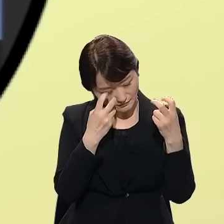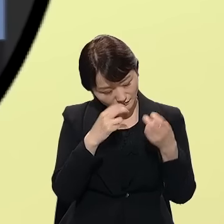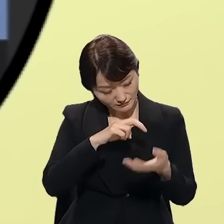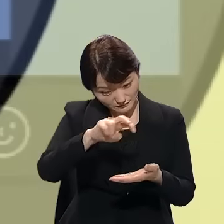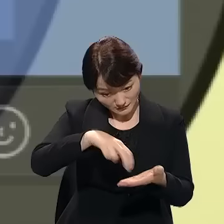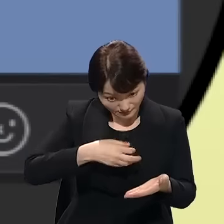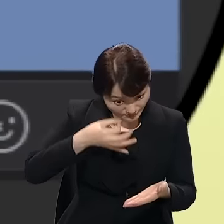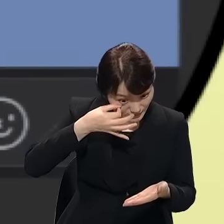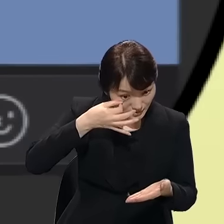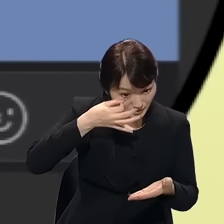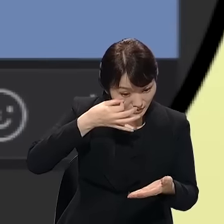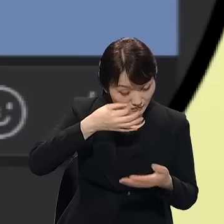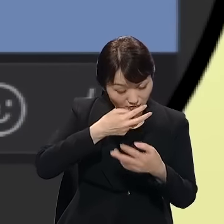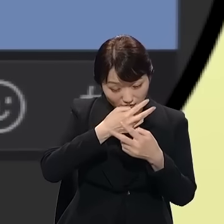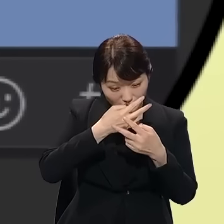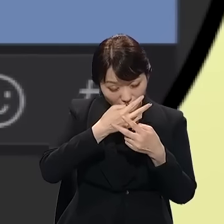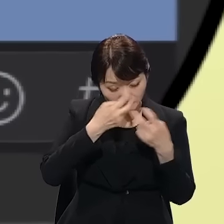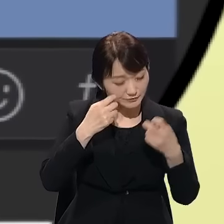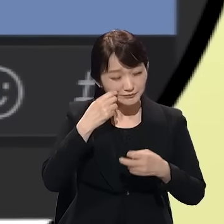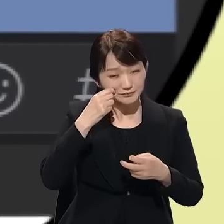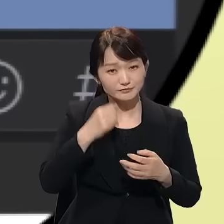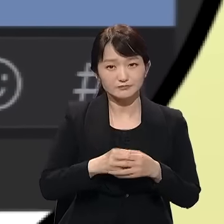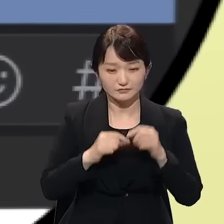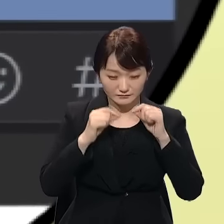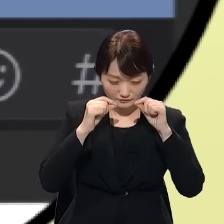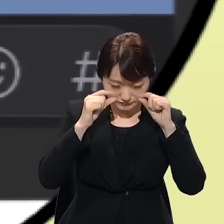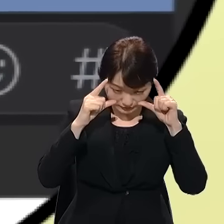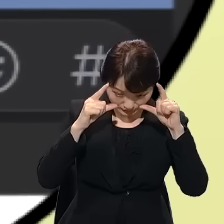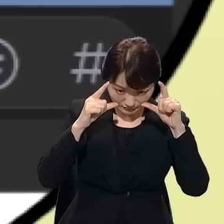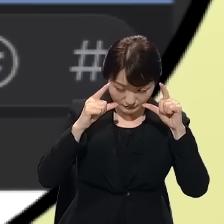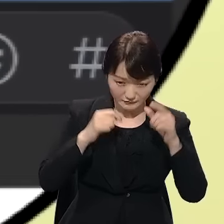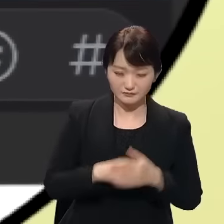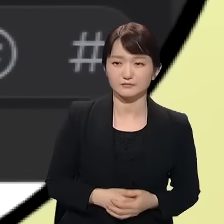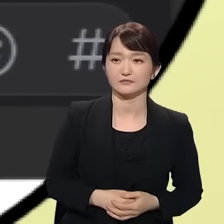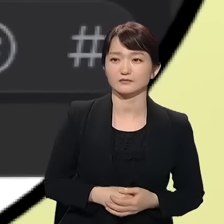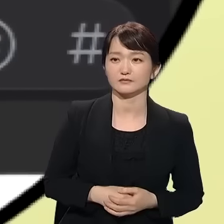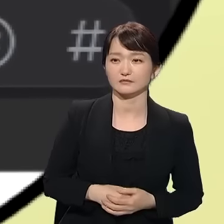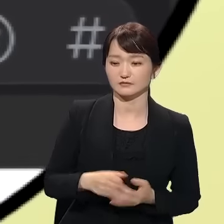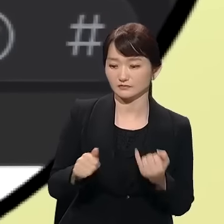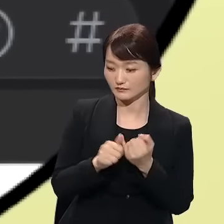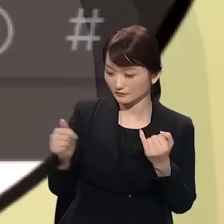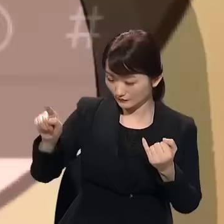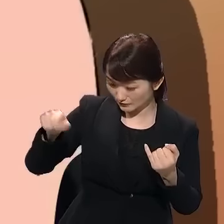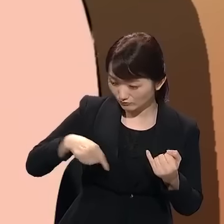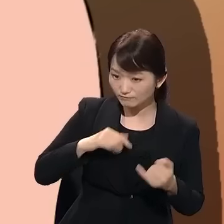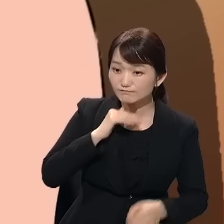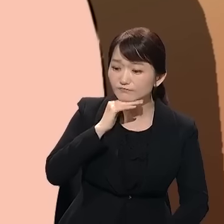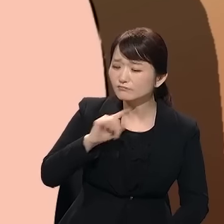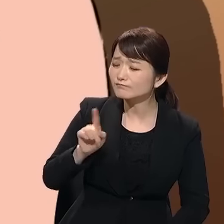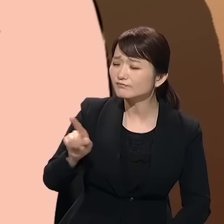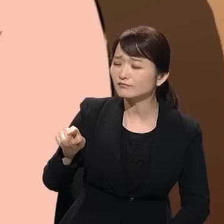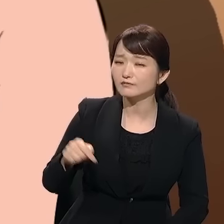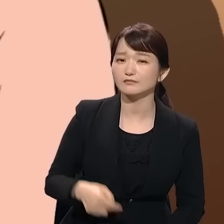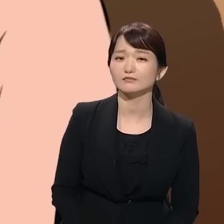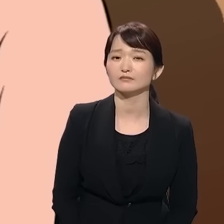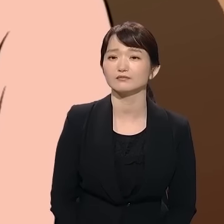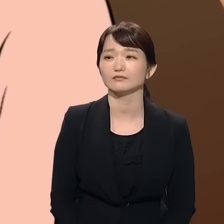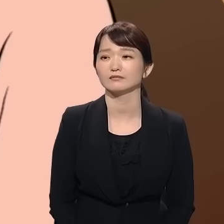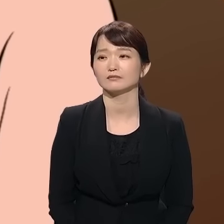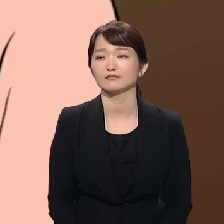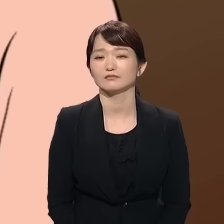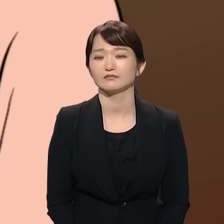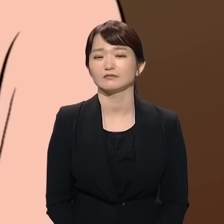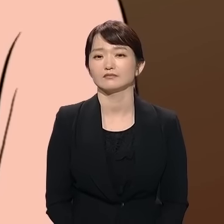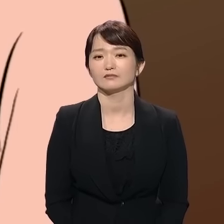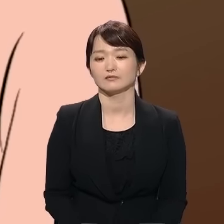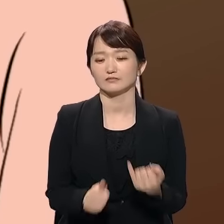잠이 올리가 있어요 뜬눈으로 진짜 퇴근할 때까지 남편을 기다렸다가 너 이거 뭐야 이게 도대체 어떻게 된 거야라고 물어봤더니이 남편이